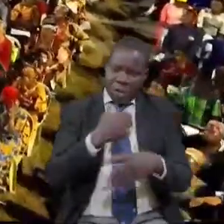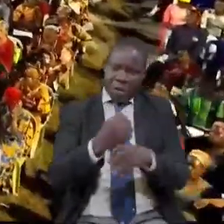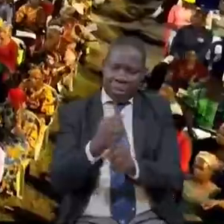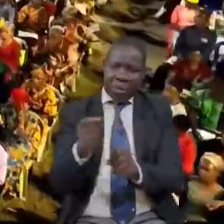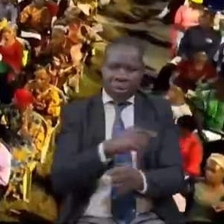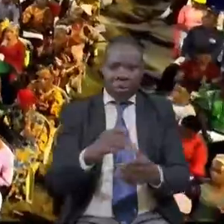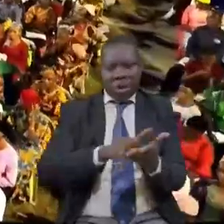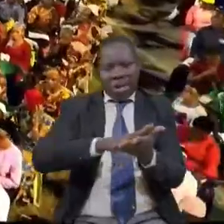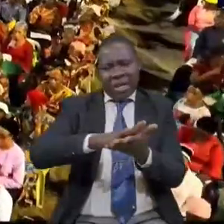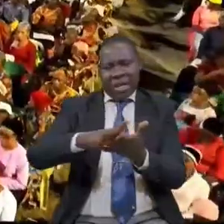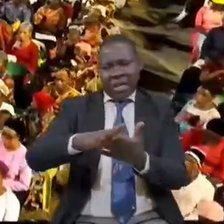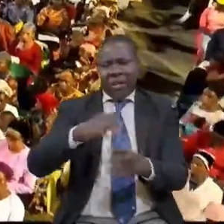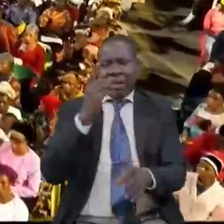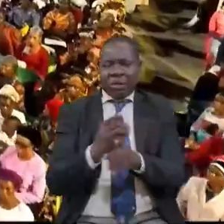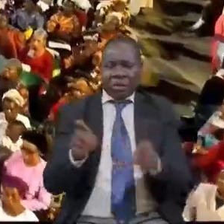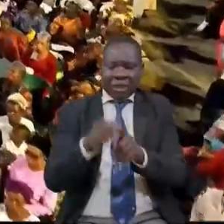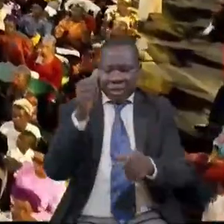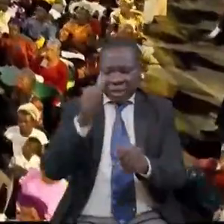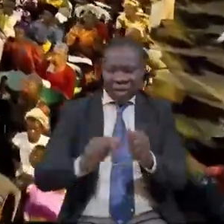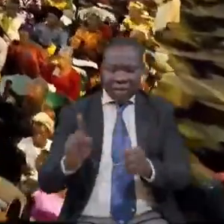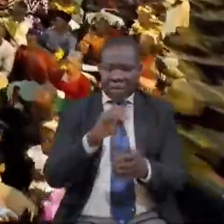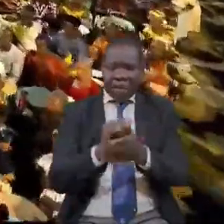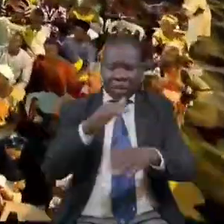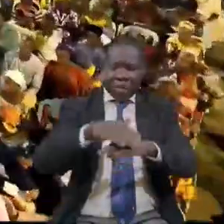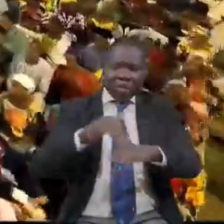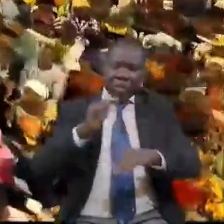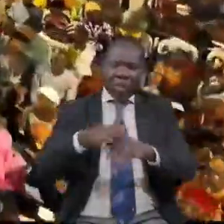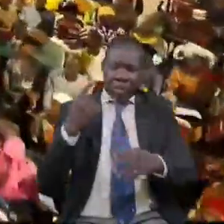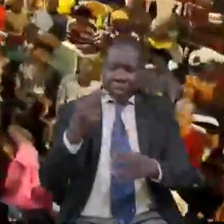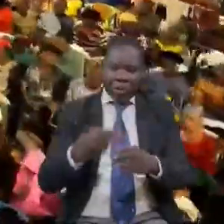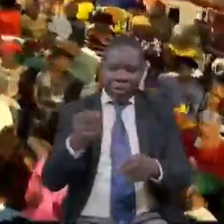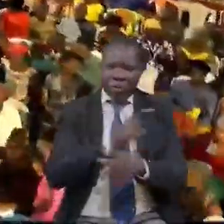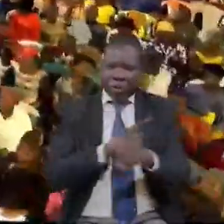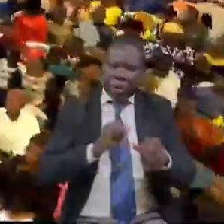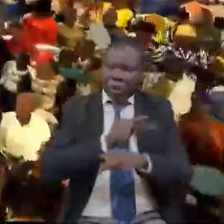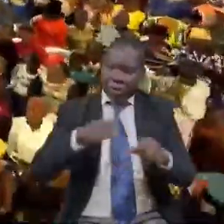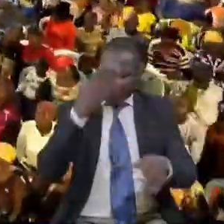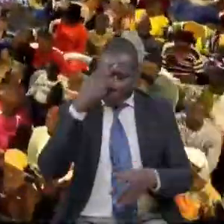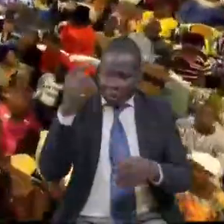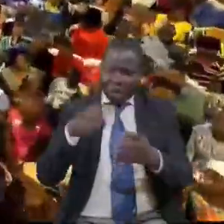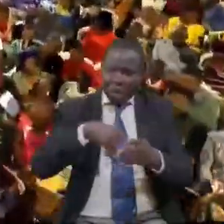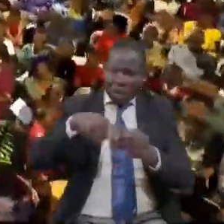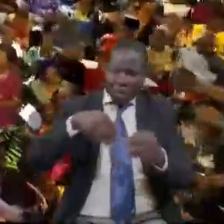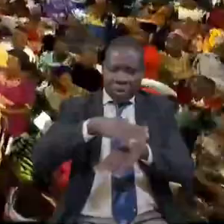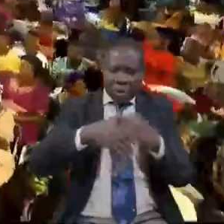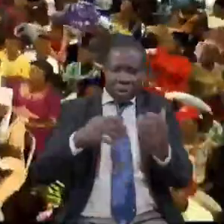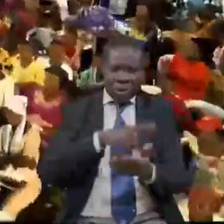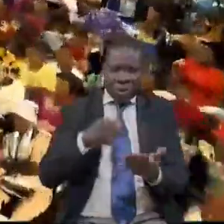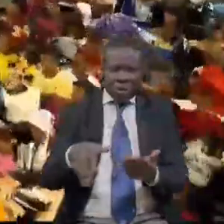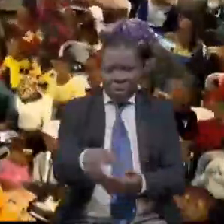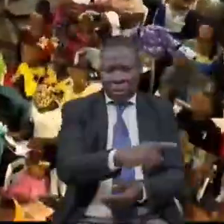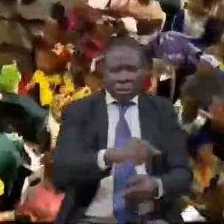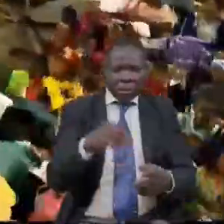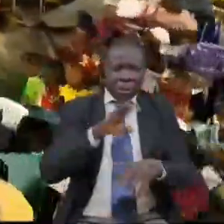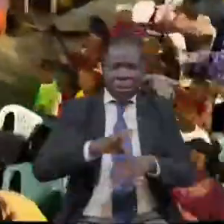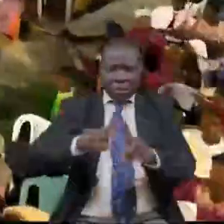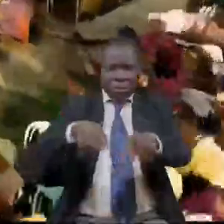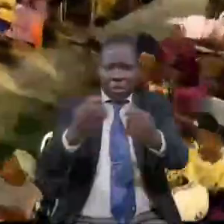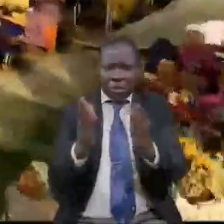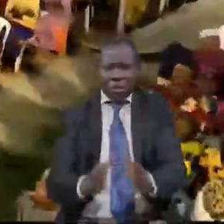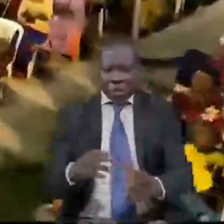Ce sont les gens qui suivent le Seigneur, pas ces gens qui vont à l'église, des religieux, ils vont à